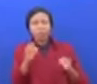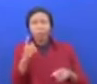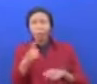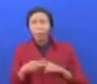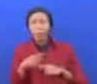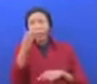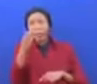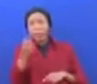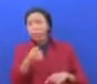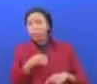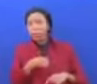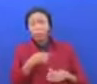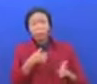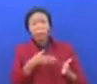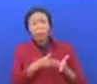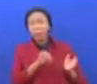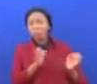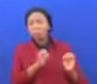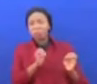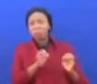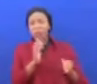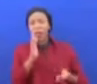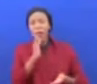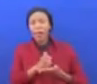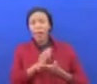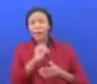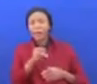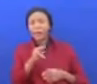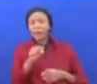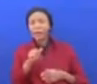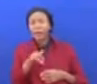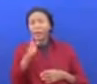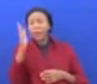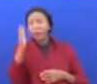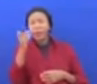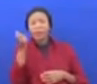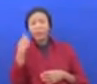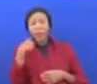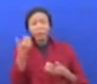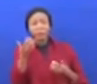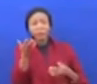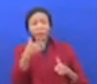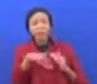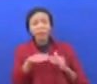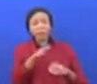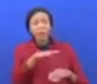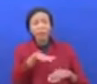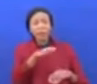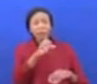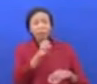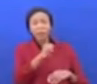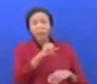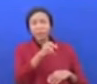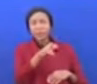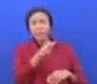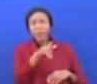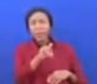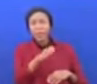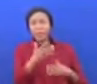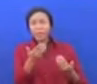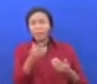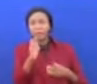Hiki kwangu haijafika. Haki jinai ikienda kule Tarime ikaenda maeneo ya Sirari, itakutana na watu ambao wamepigwa na